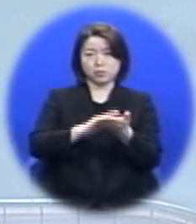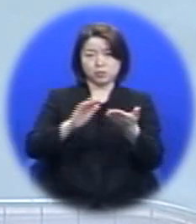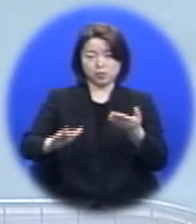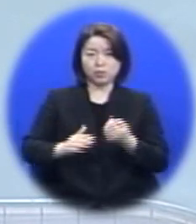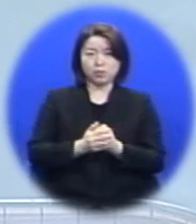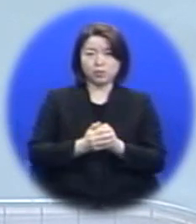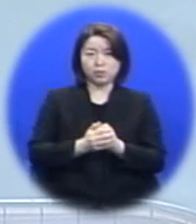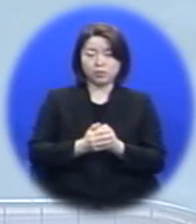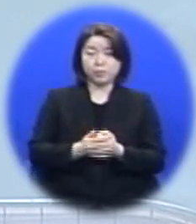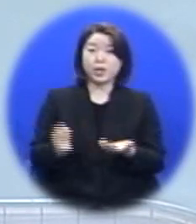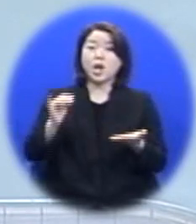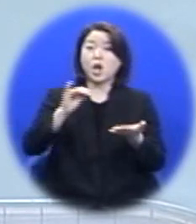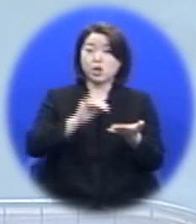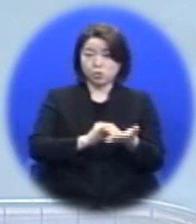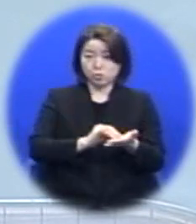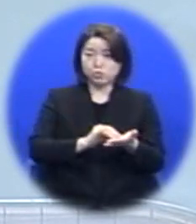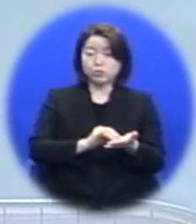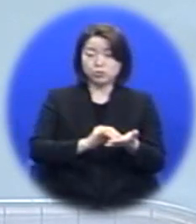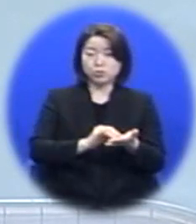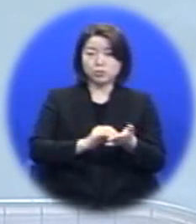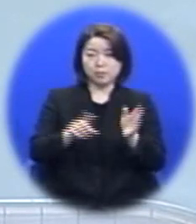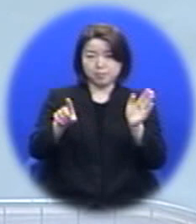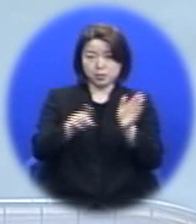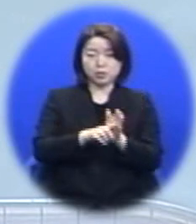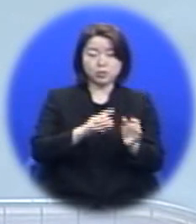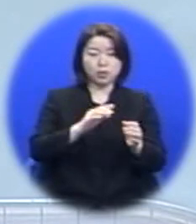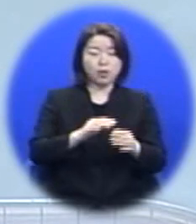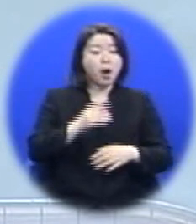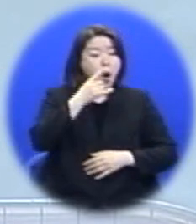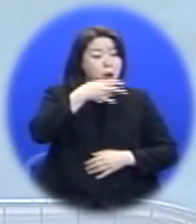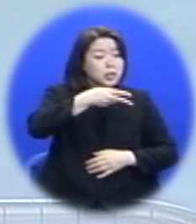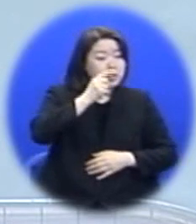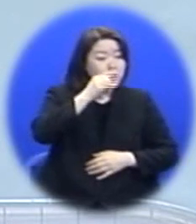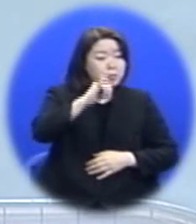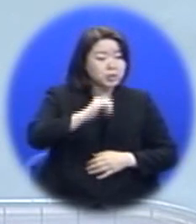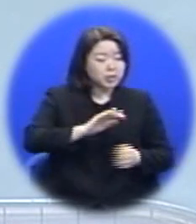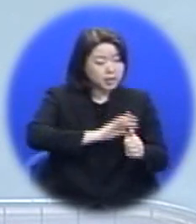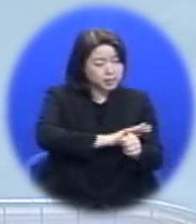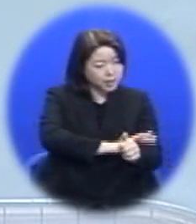룻은 믿었어요. 어머니에게 잘하는 것이 하나님께 잘하는 것이.